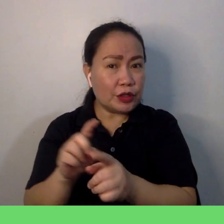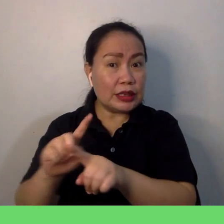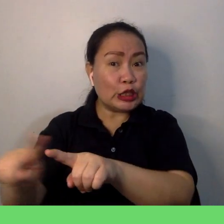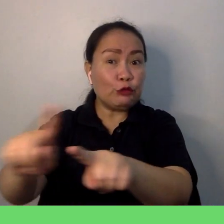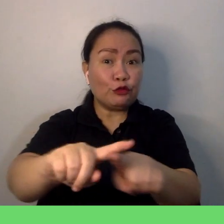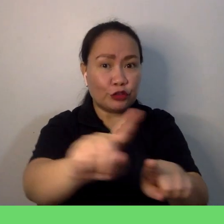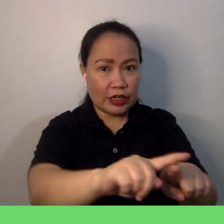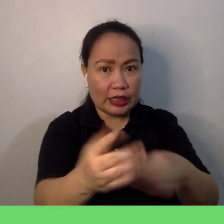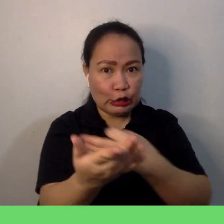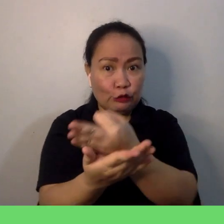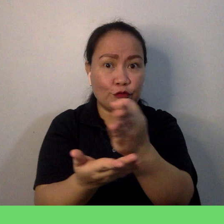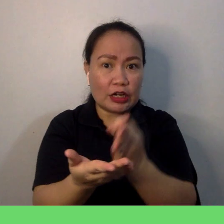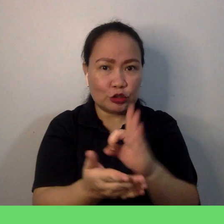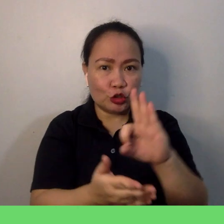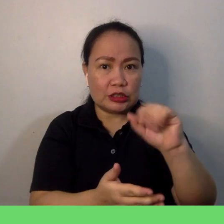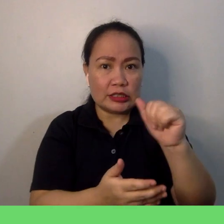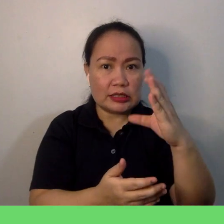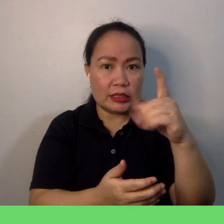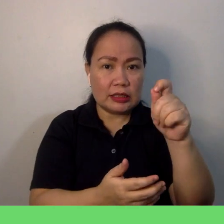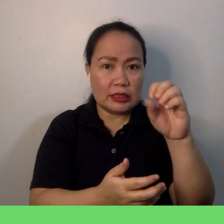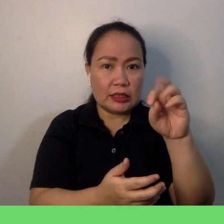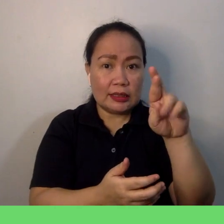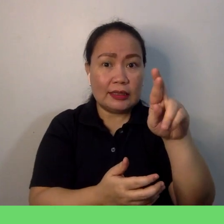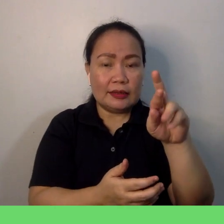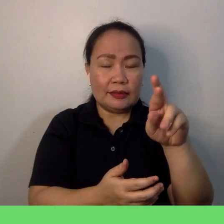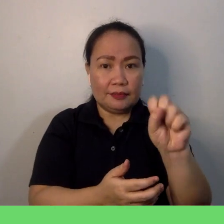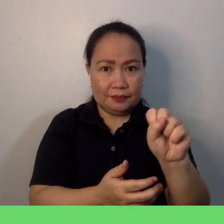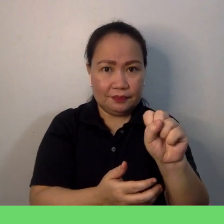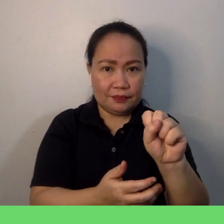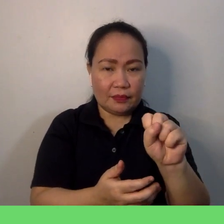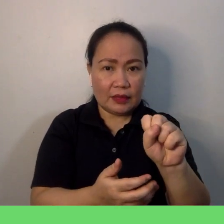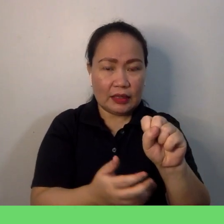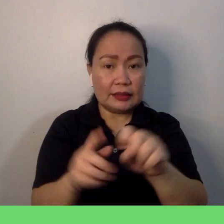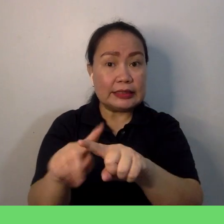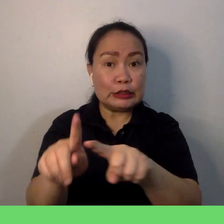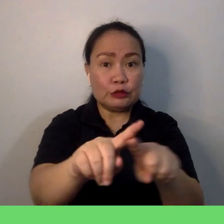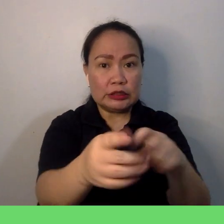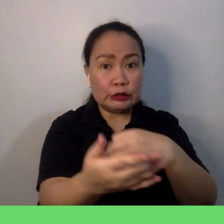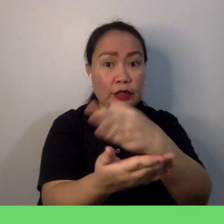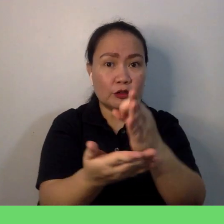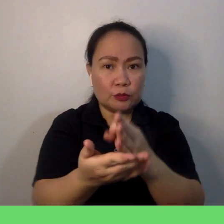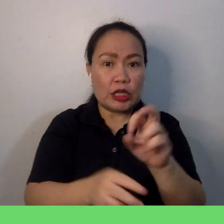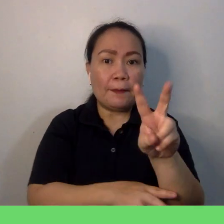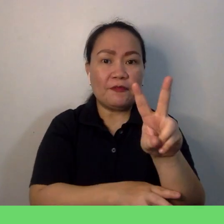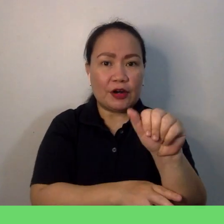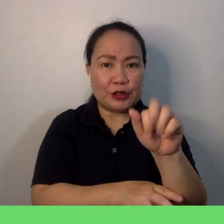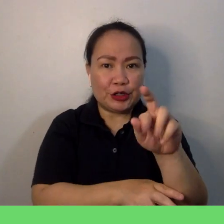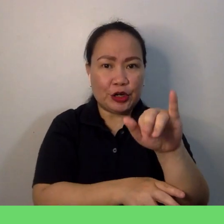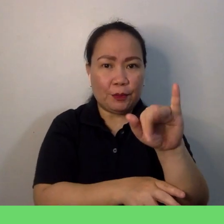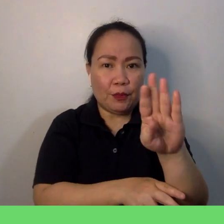hinihingi natin sa ating mga respondents. Okay? So dun sa variables natin,